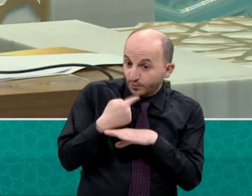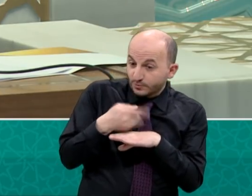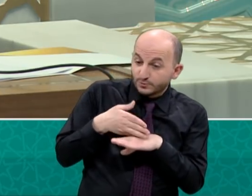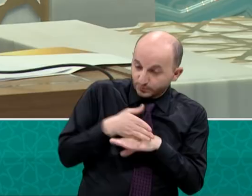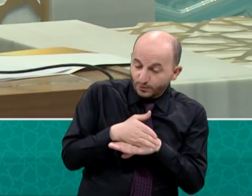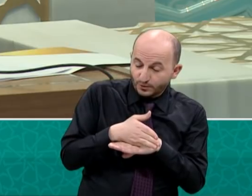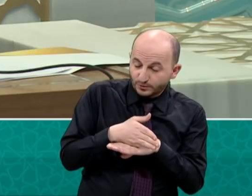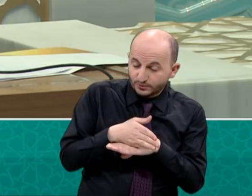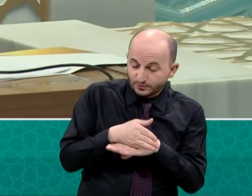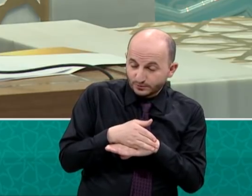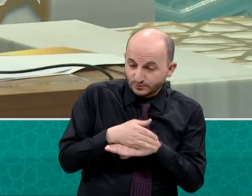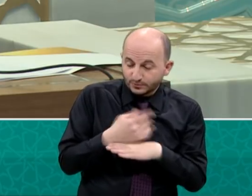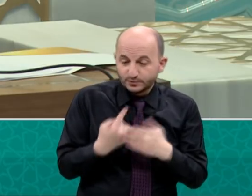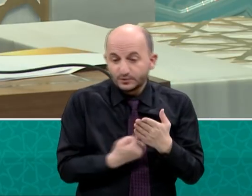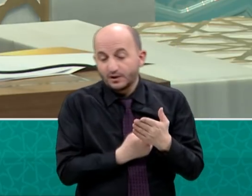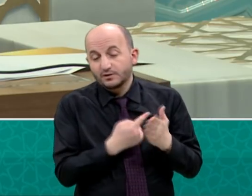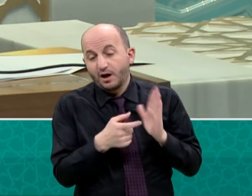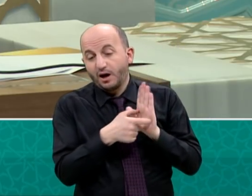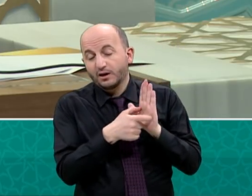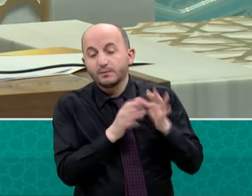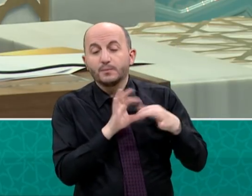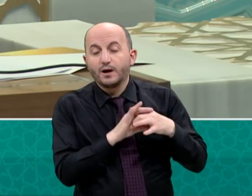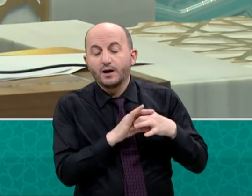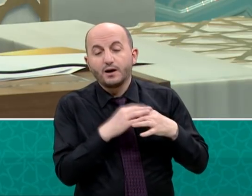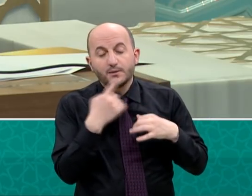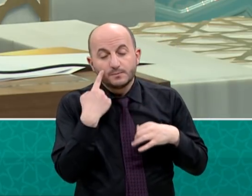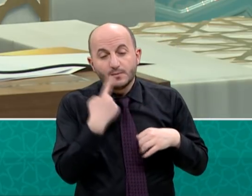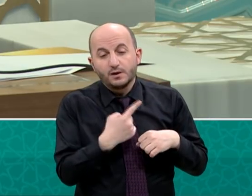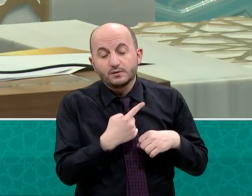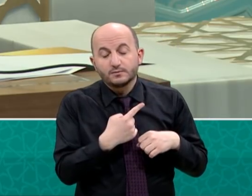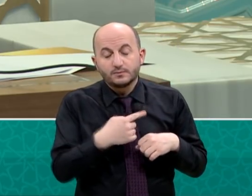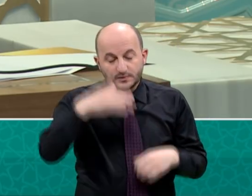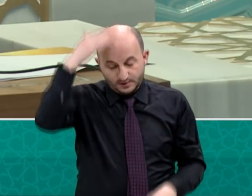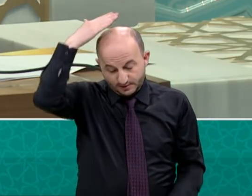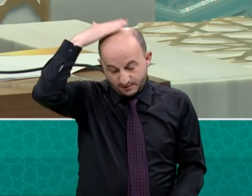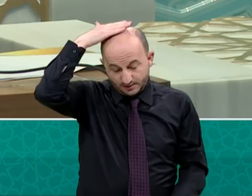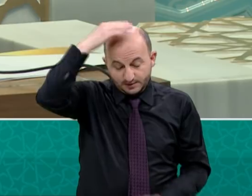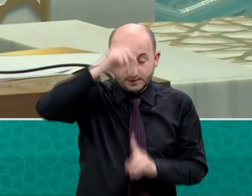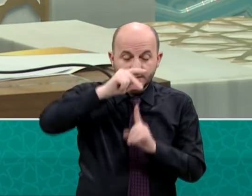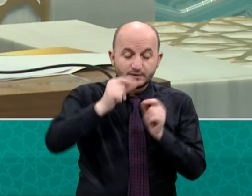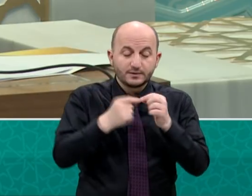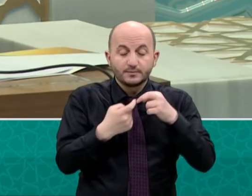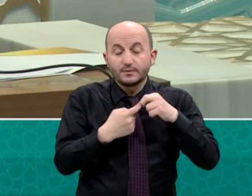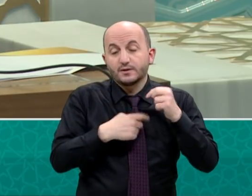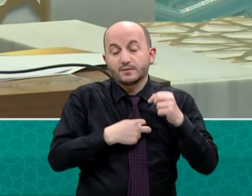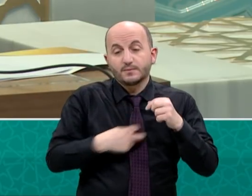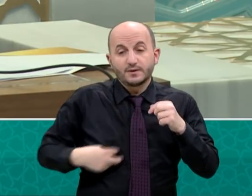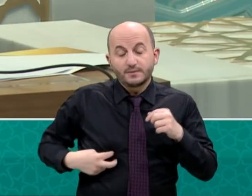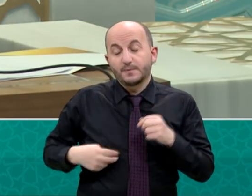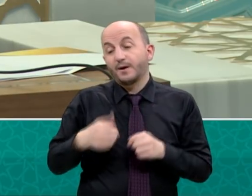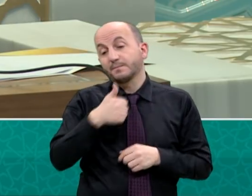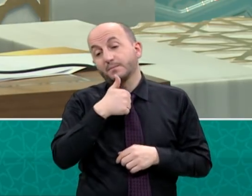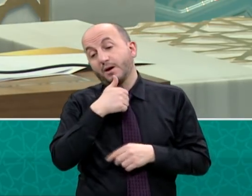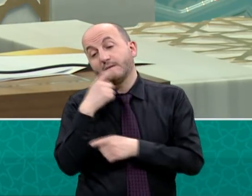Ama ayet-i kerimenin bağlamına baktığımızda Hazreti İbrahim'in babasının